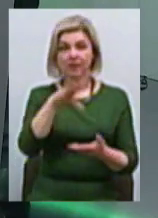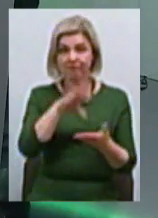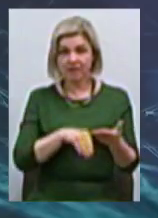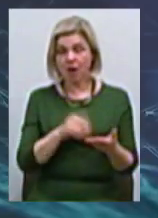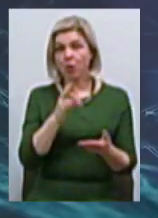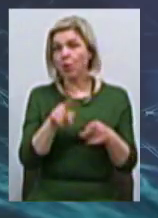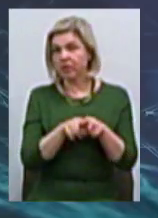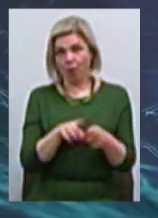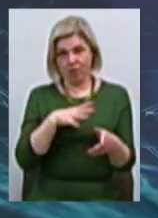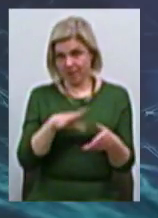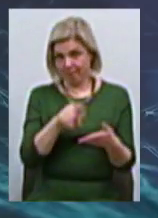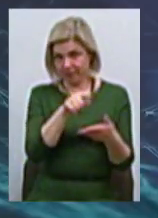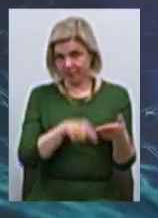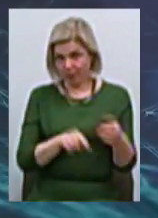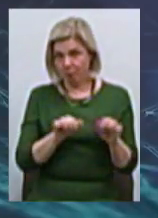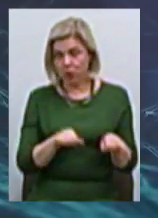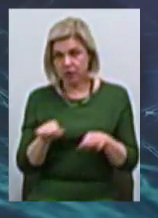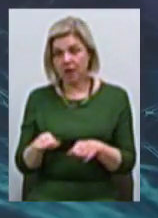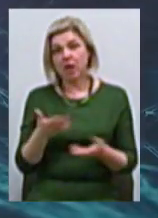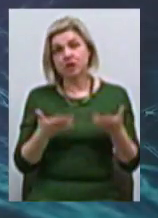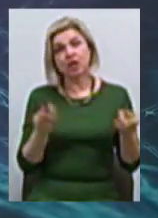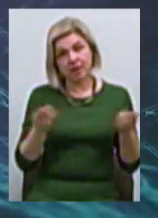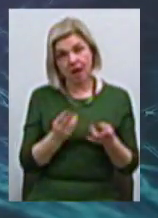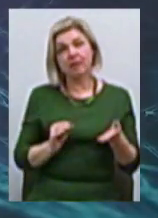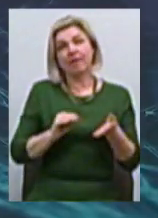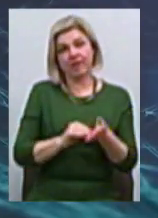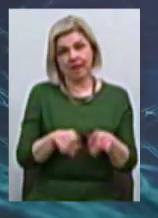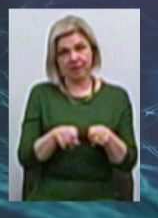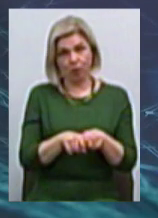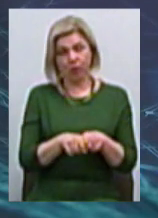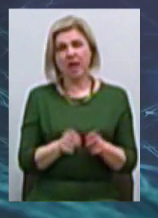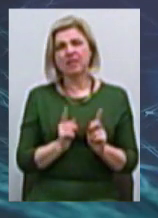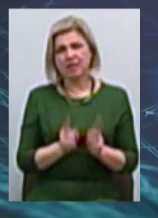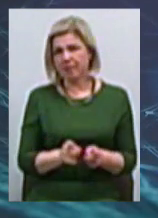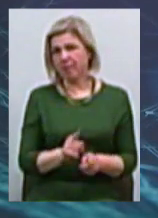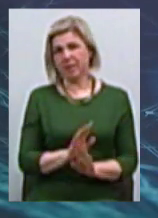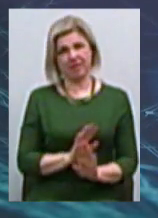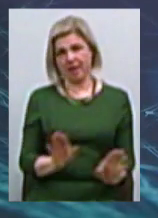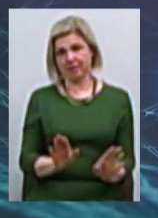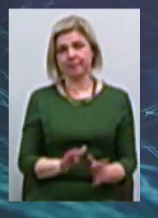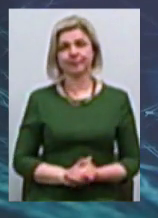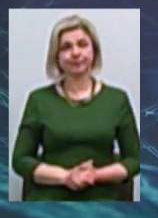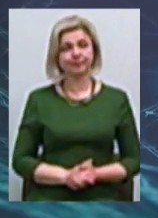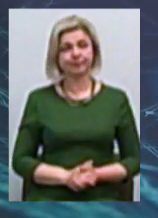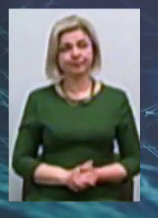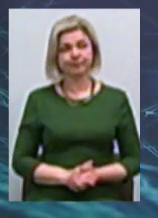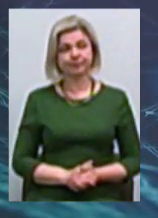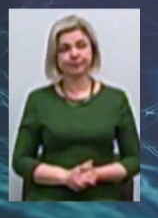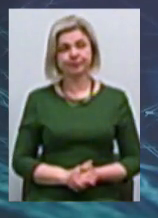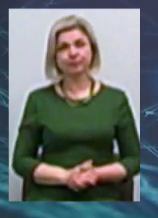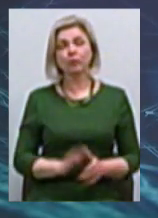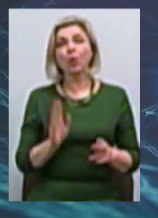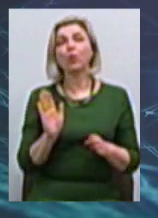можливості. Чи варто таку графу ввести? На самом деле нет. Якраз